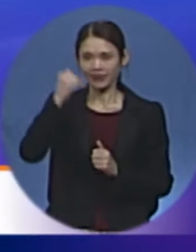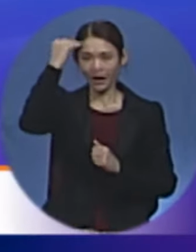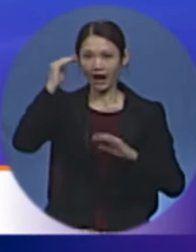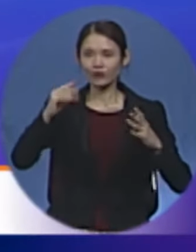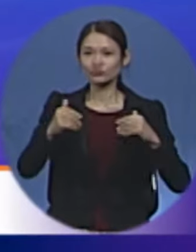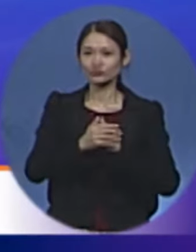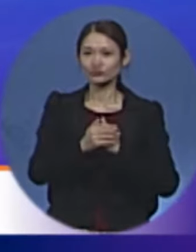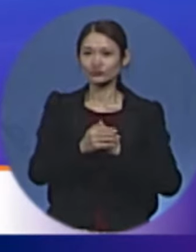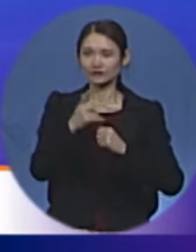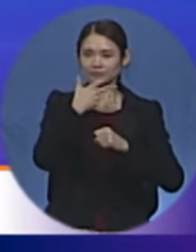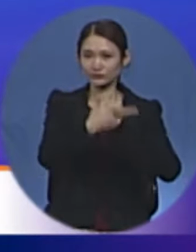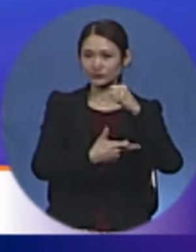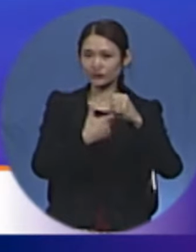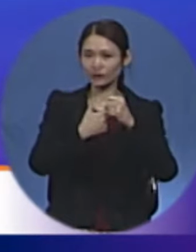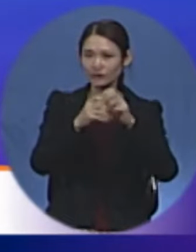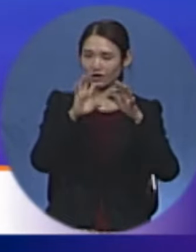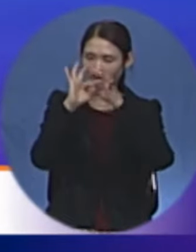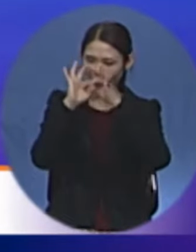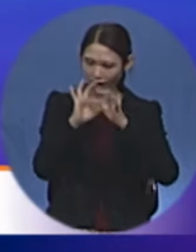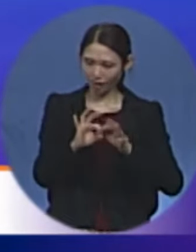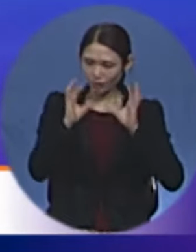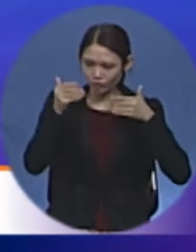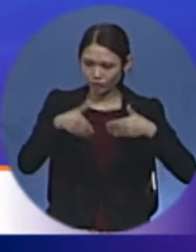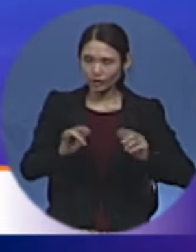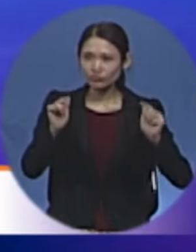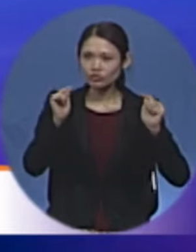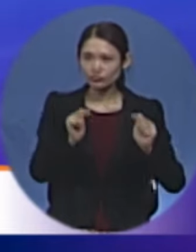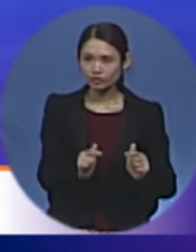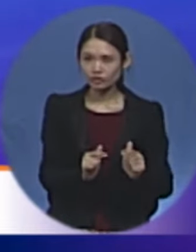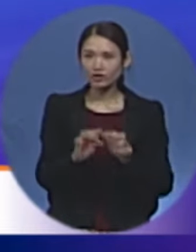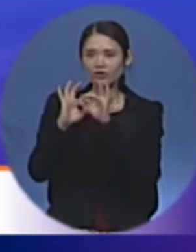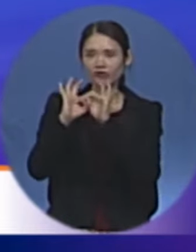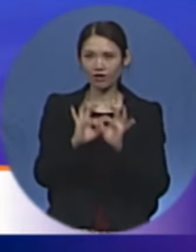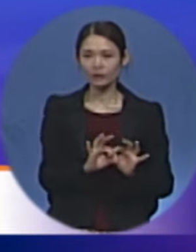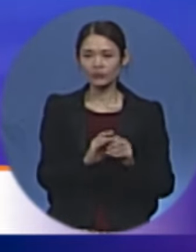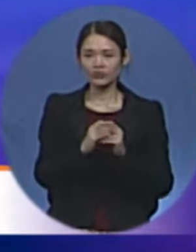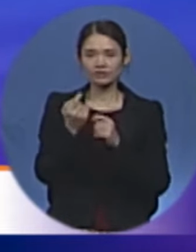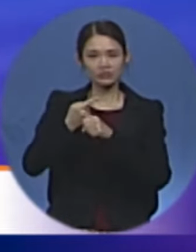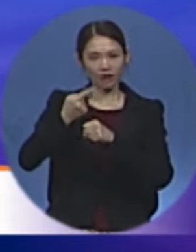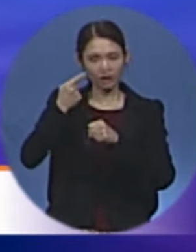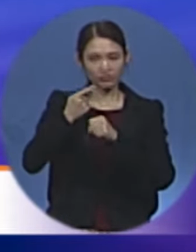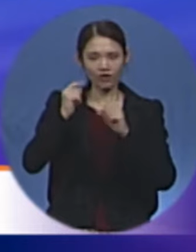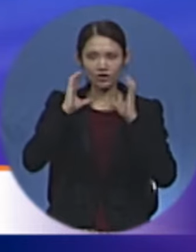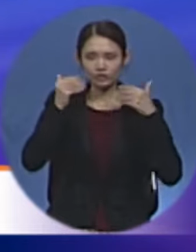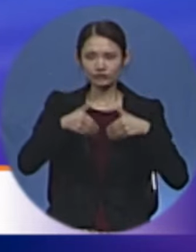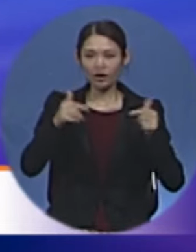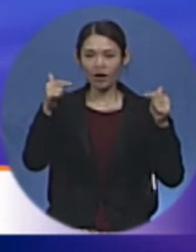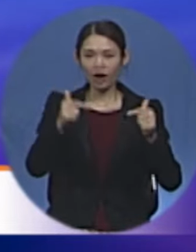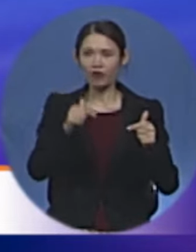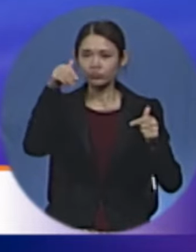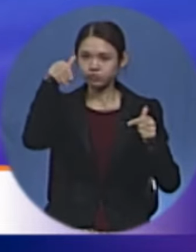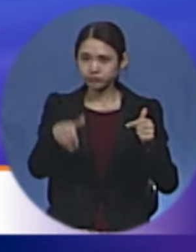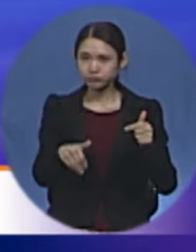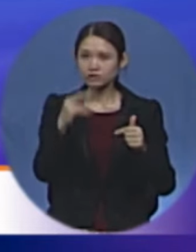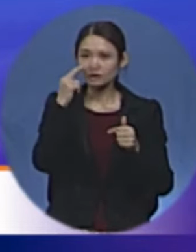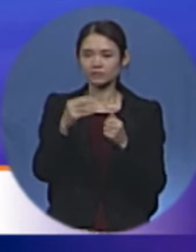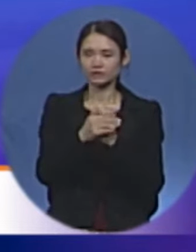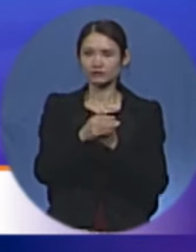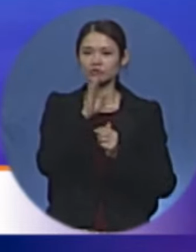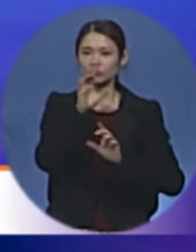우리나라는 17년째 초저출산 현상이 이어지고 있지만 지난해 출생률 감소폭은 더 심각했습니다. 정부는